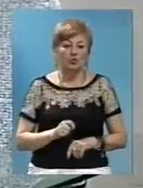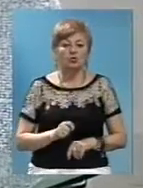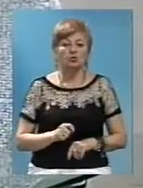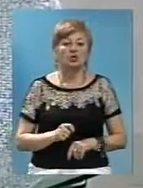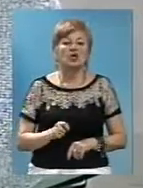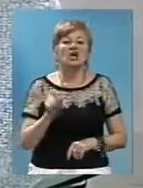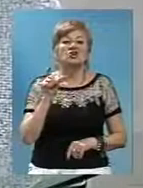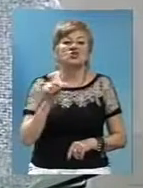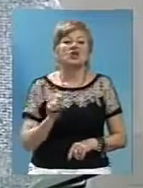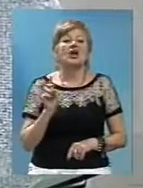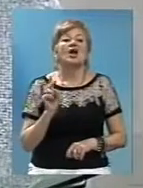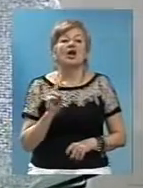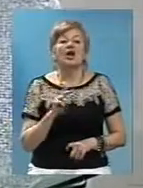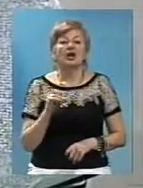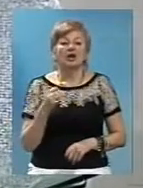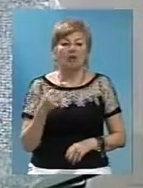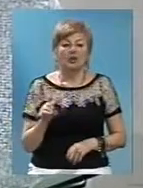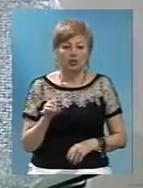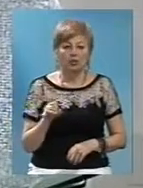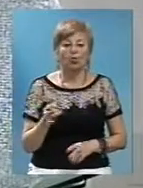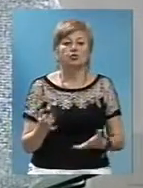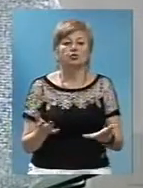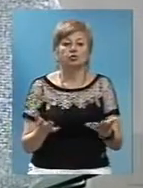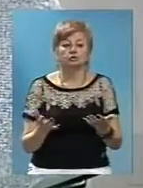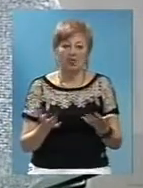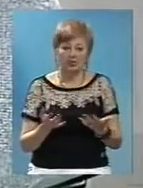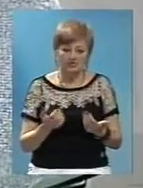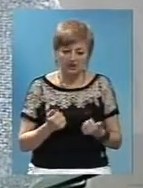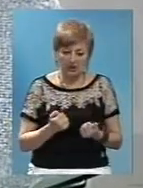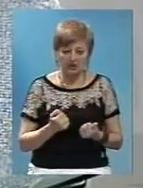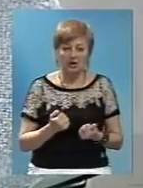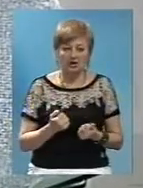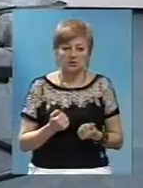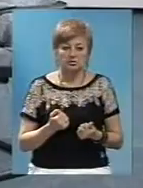людиною, яка взяла ці нові цивілізаційні цінності. І